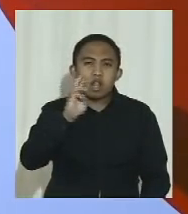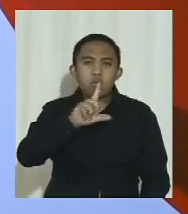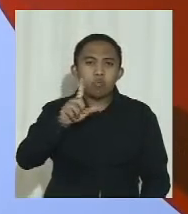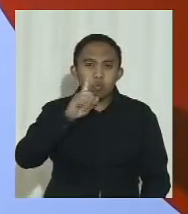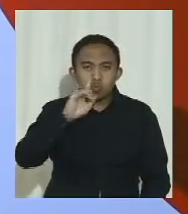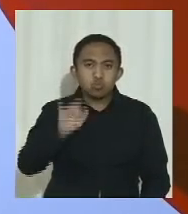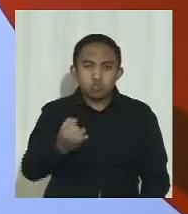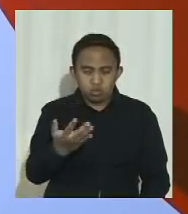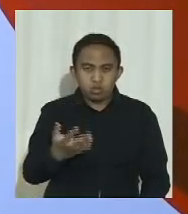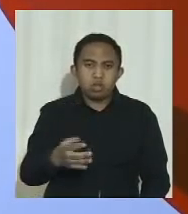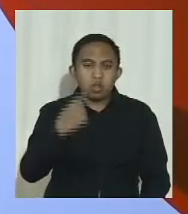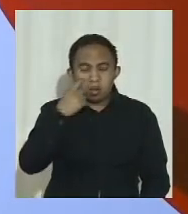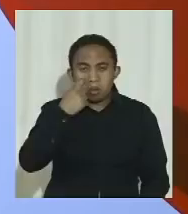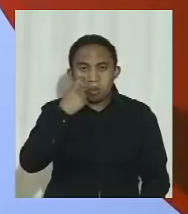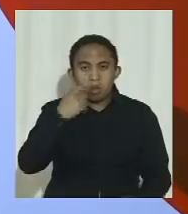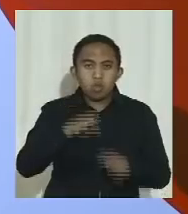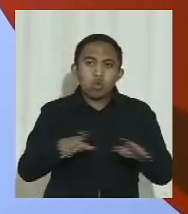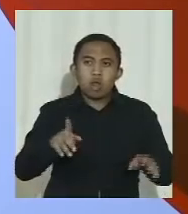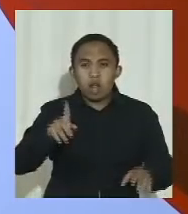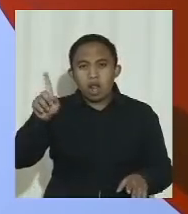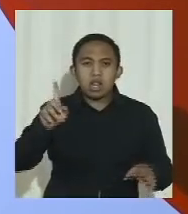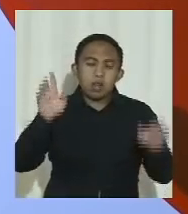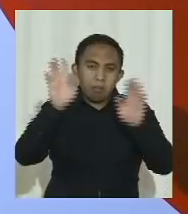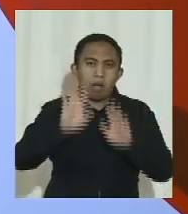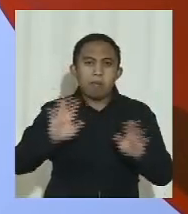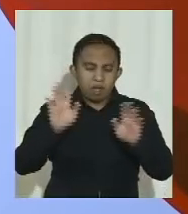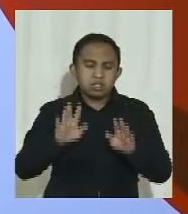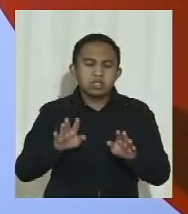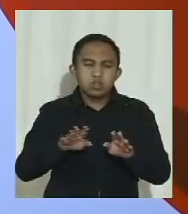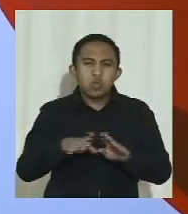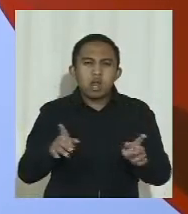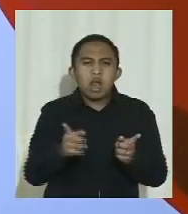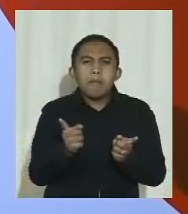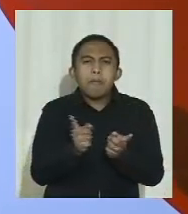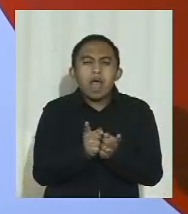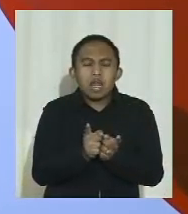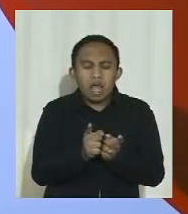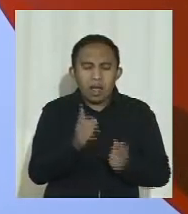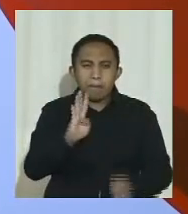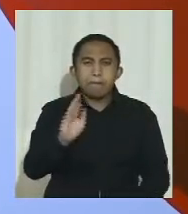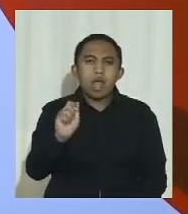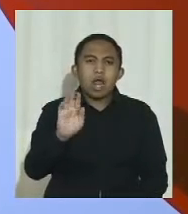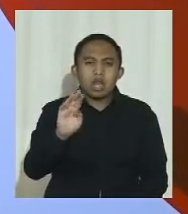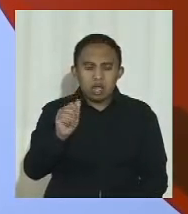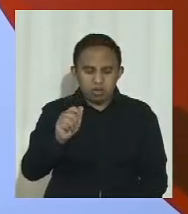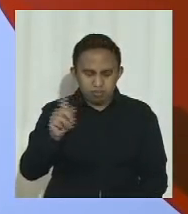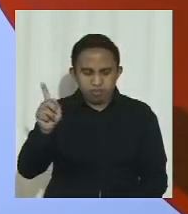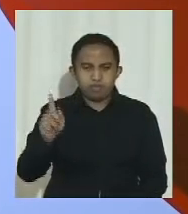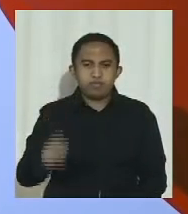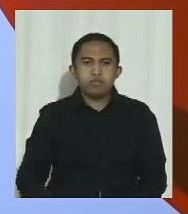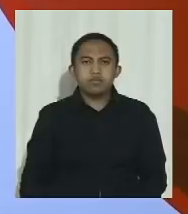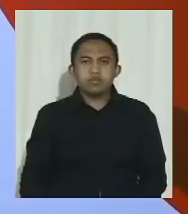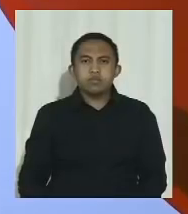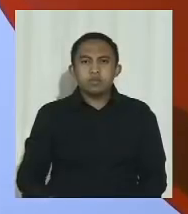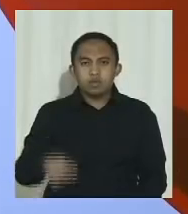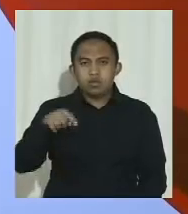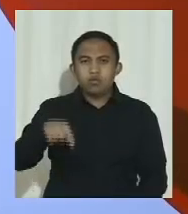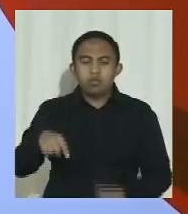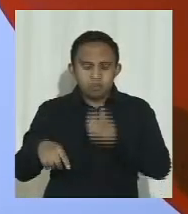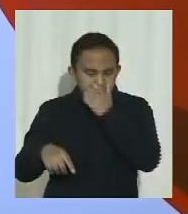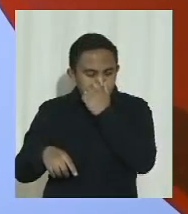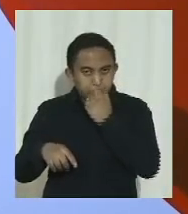amin'ny kianjan'ny Barea Mahamasina izany no atao ho an'ny Antananarivo manokana. Efa tafiditra tanteraka ao anatin'ny